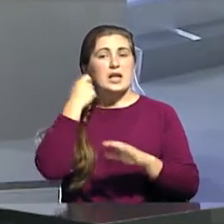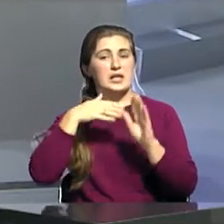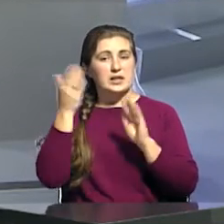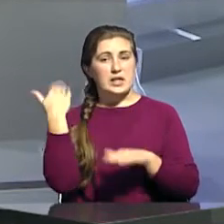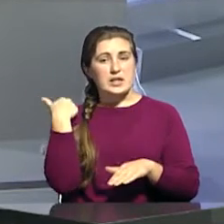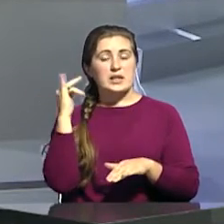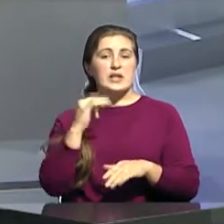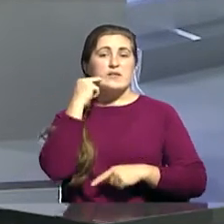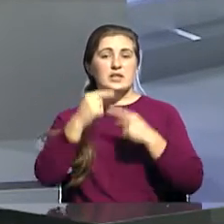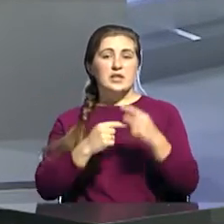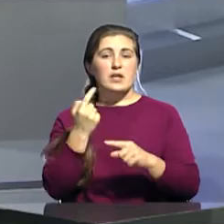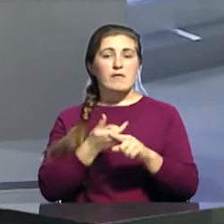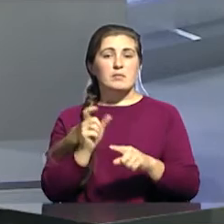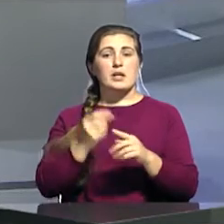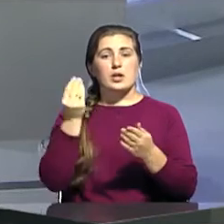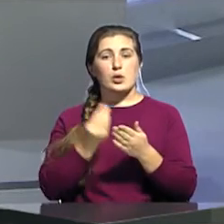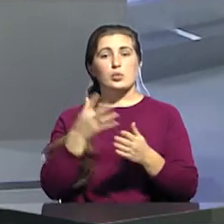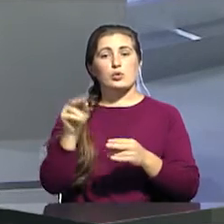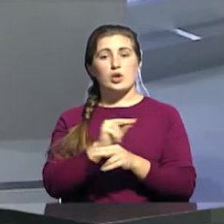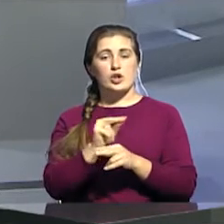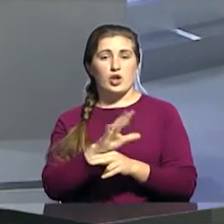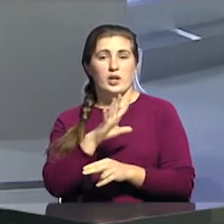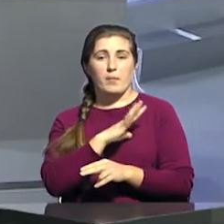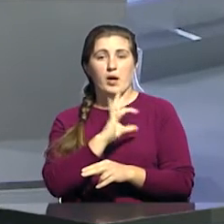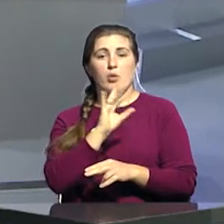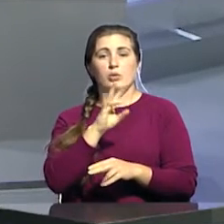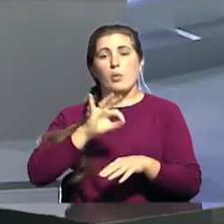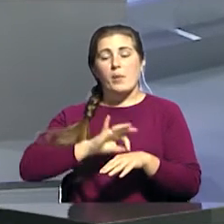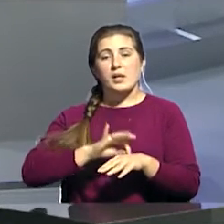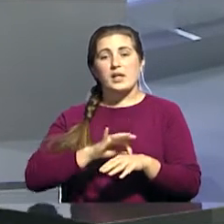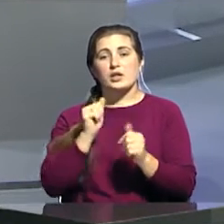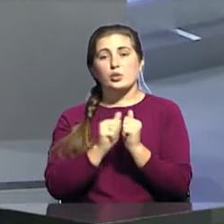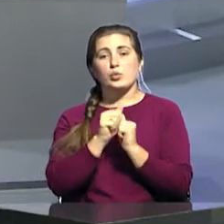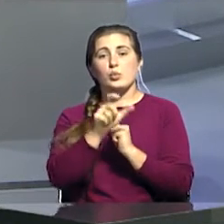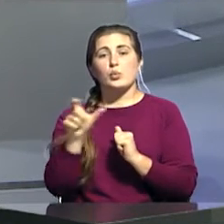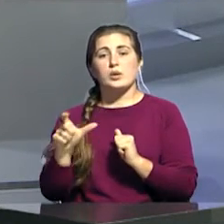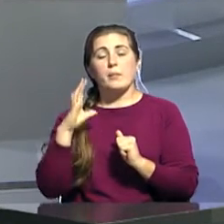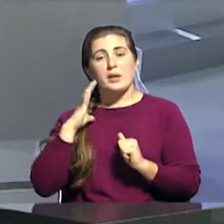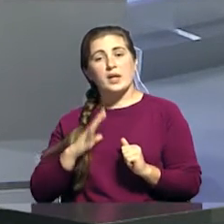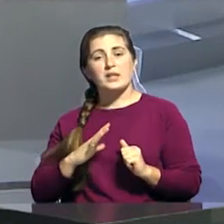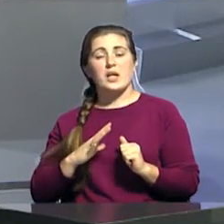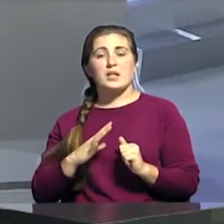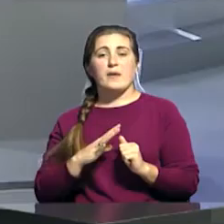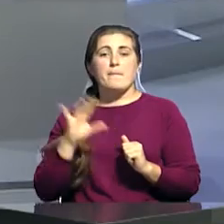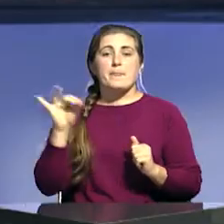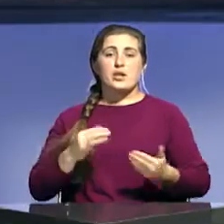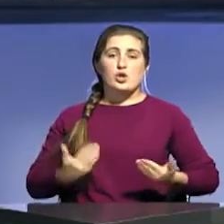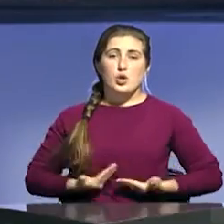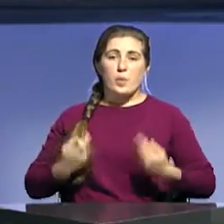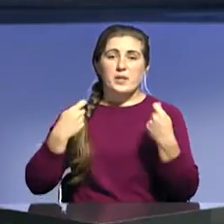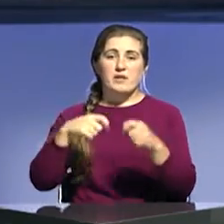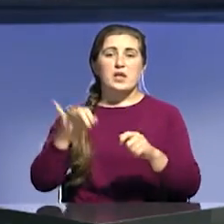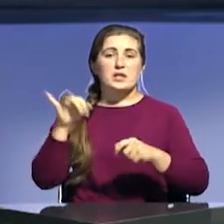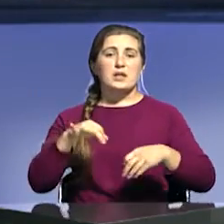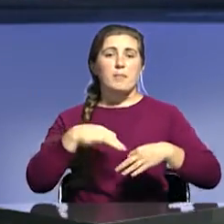всегда, весьма дорогостоящее лечение было, да, онкобольных, зачастую людям приходилось там и жилье продавать, и машины,